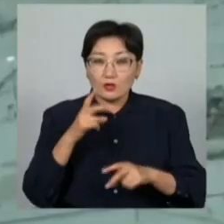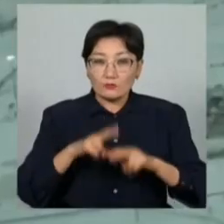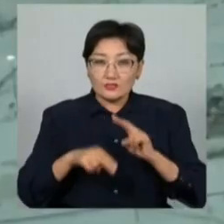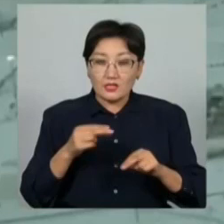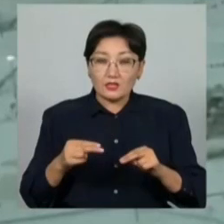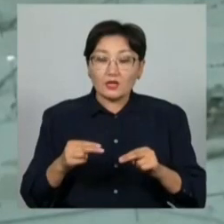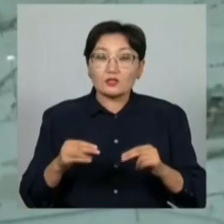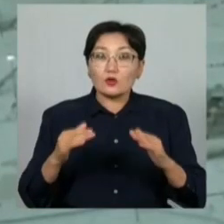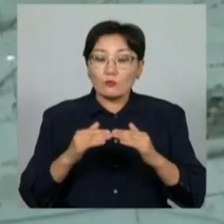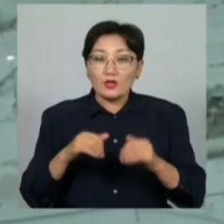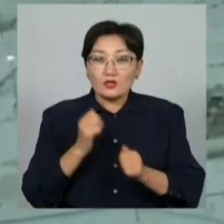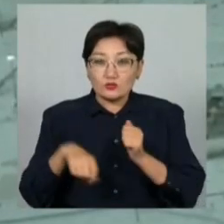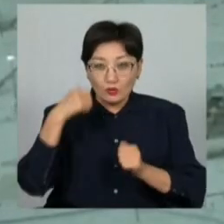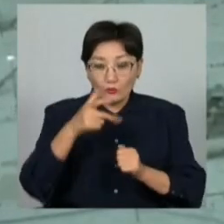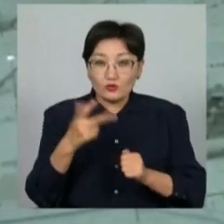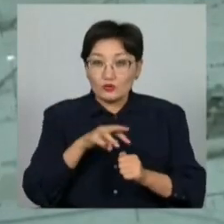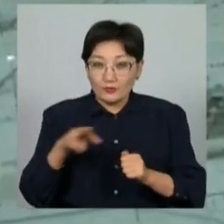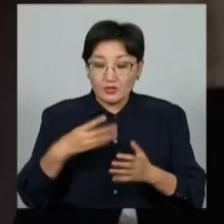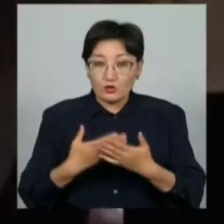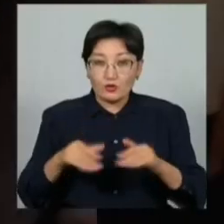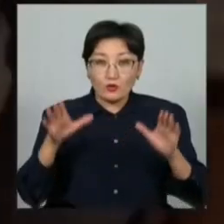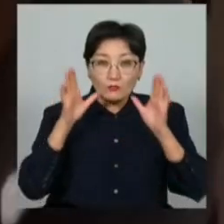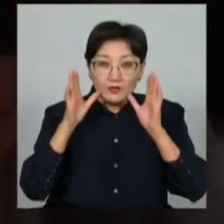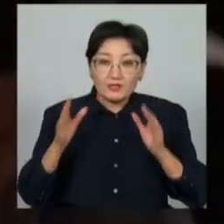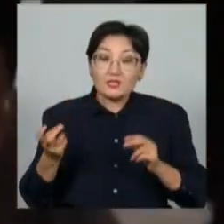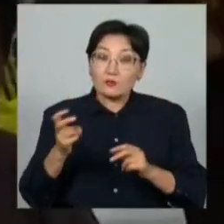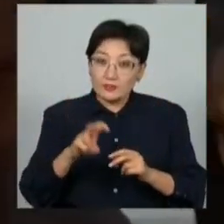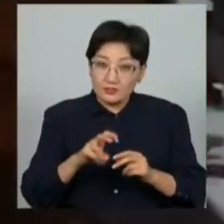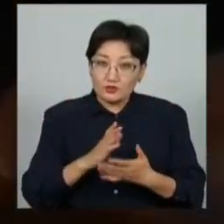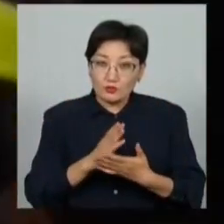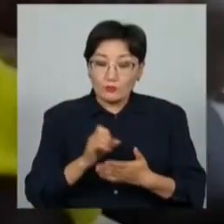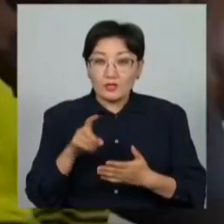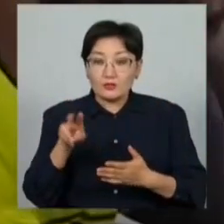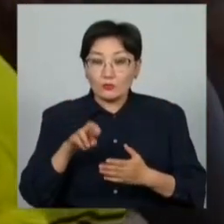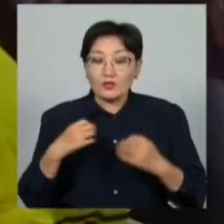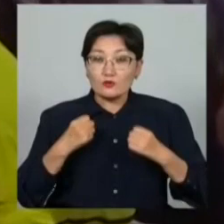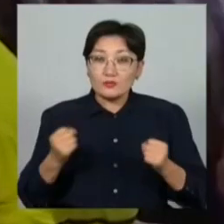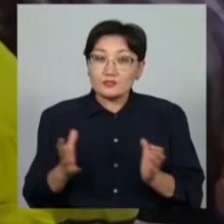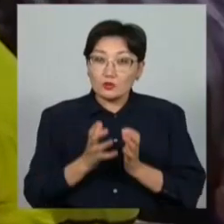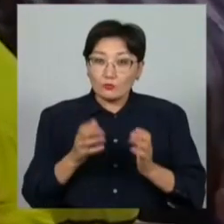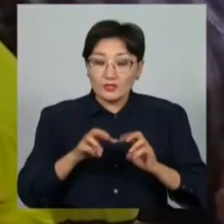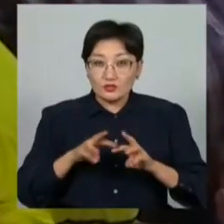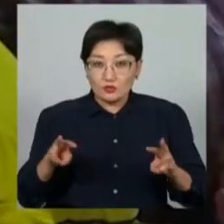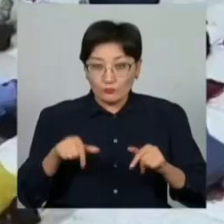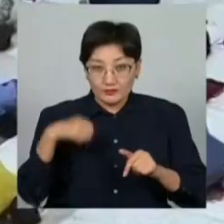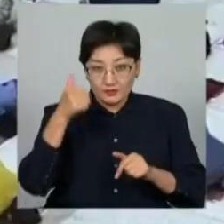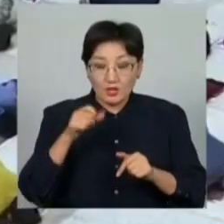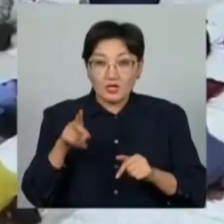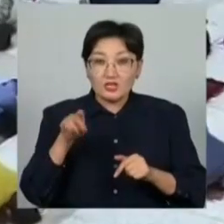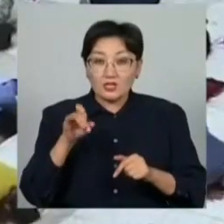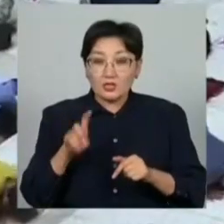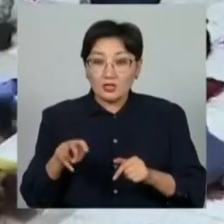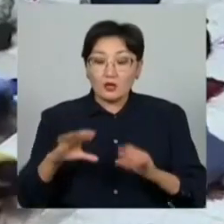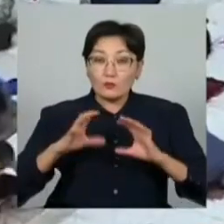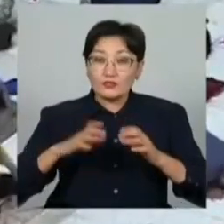үйі. Әдетте жыл сайын мұнда 3 миллионға жуық мұсылман қажылық жасайтын еді. Сауд Арабиясының денсаулық сақтау министрлігі биылғы қажылыққа